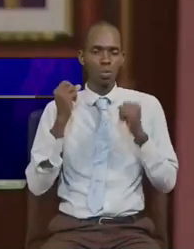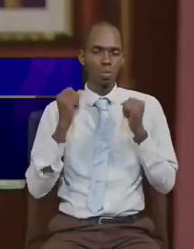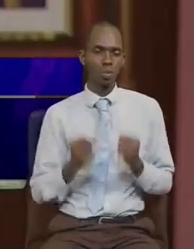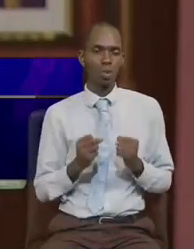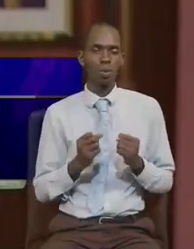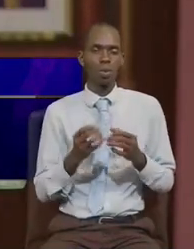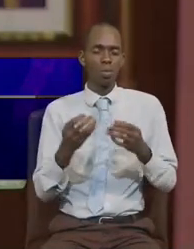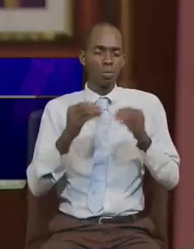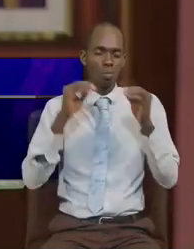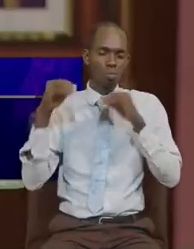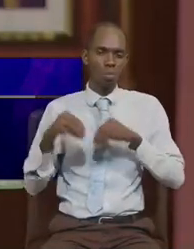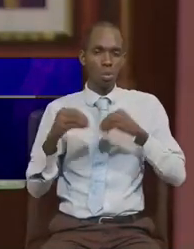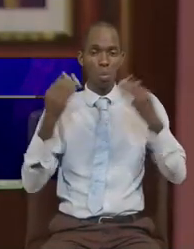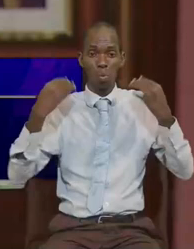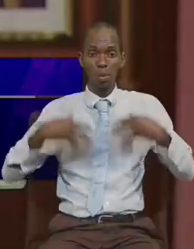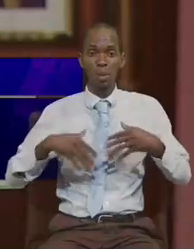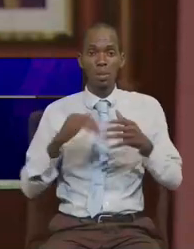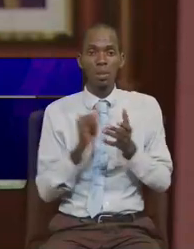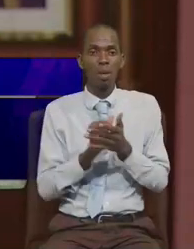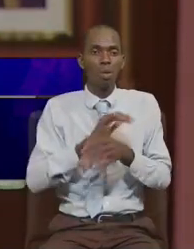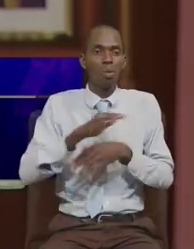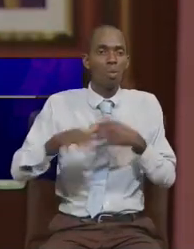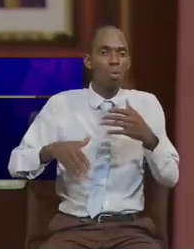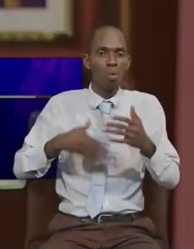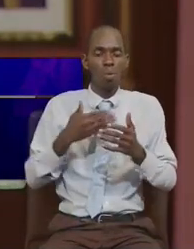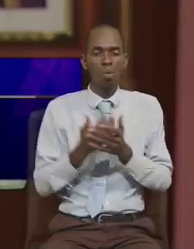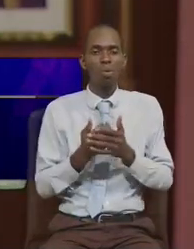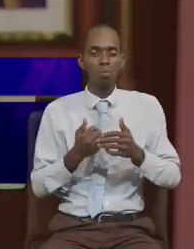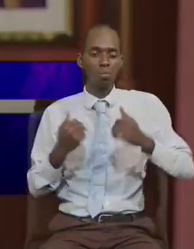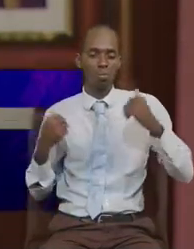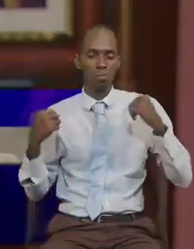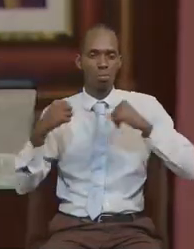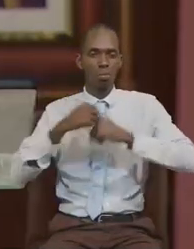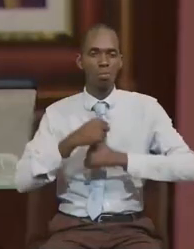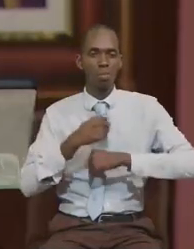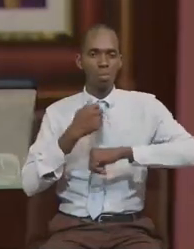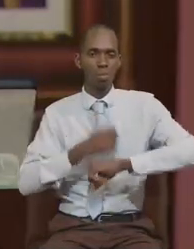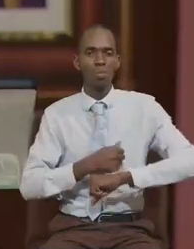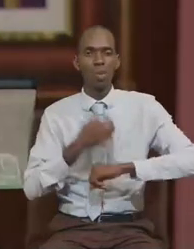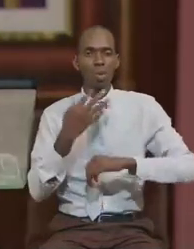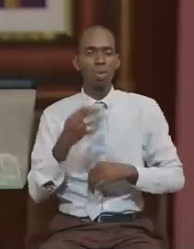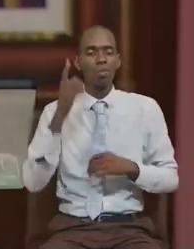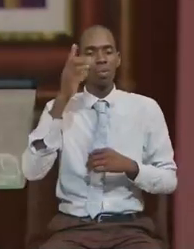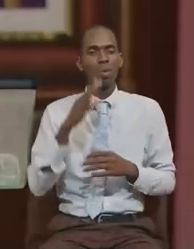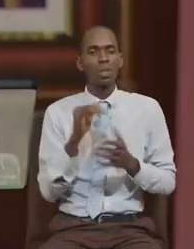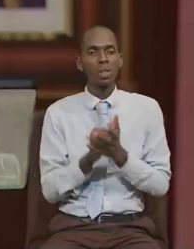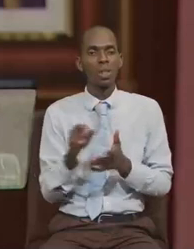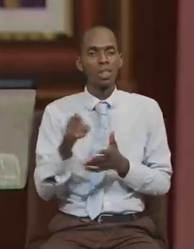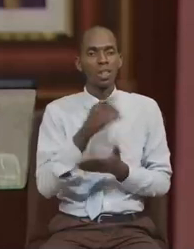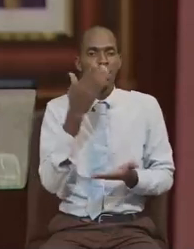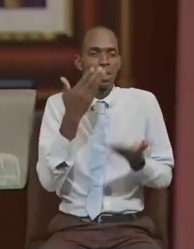Revêtez-vous de toutes les armes de Dieu afin de pouvoir tenir ferme contre les ruses du